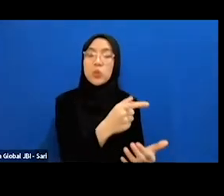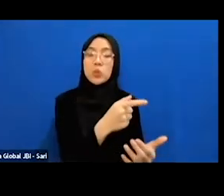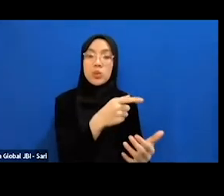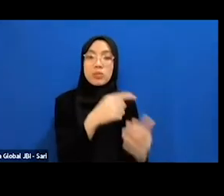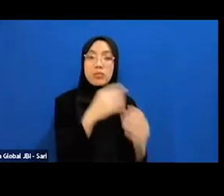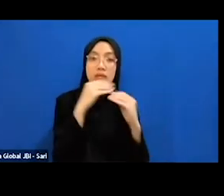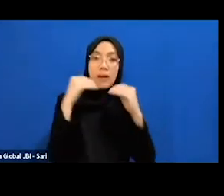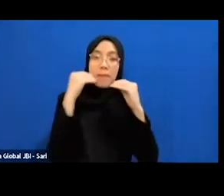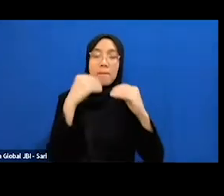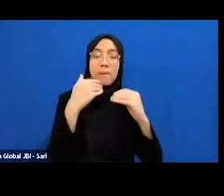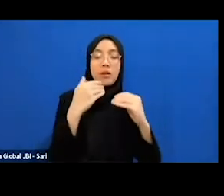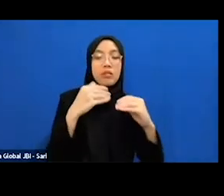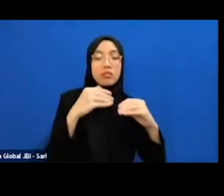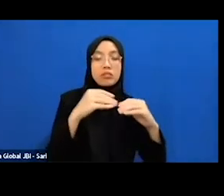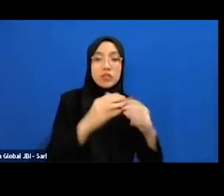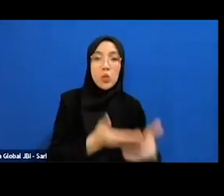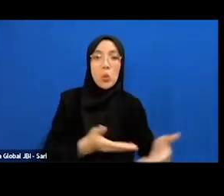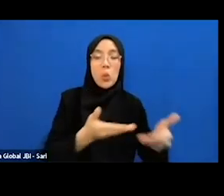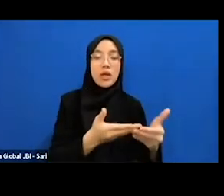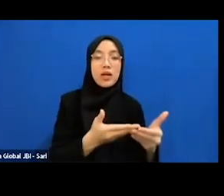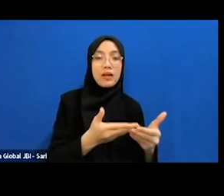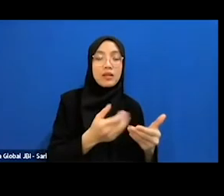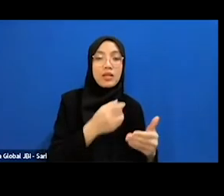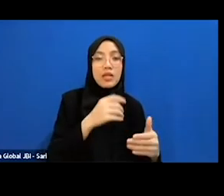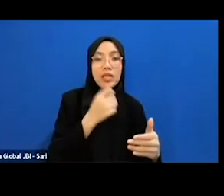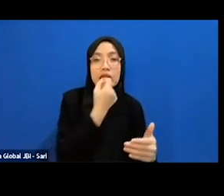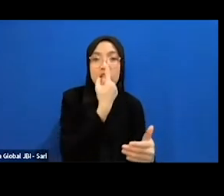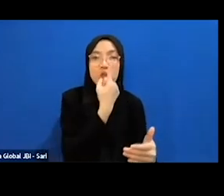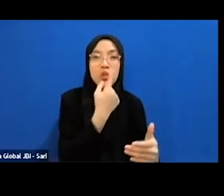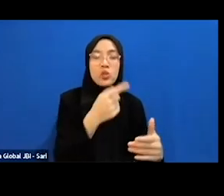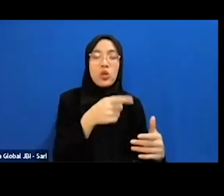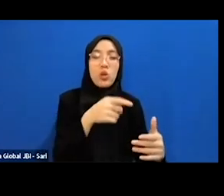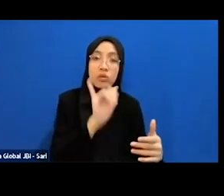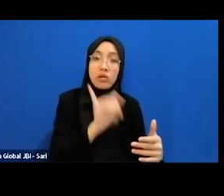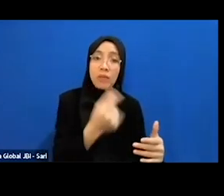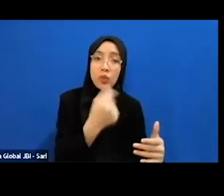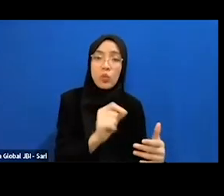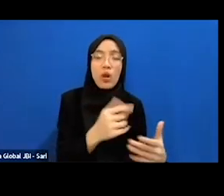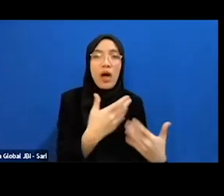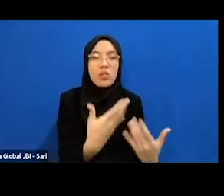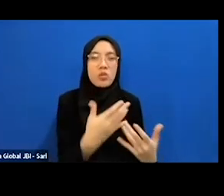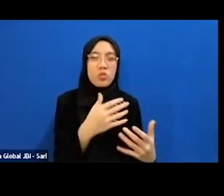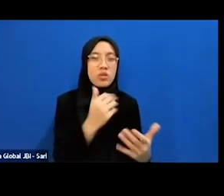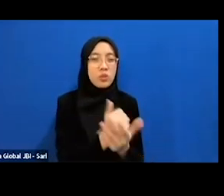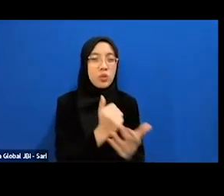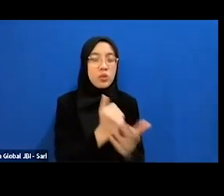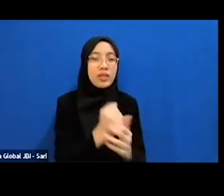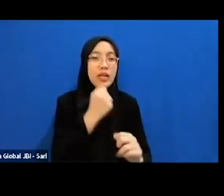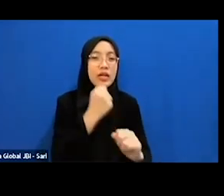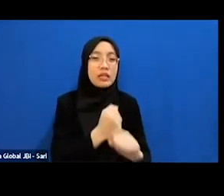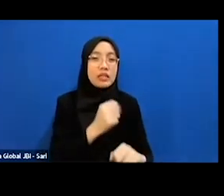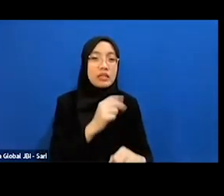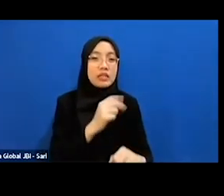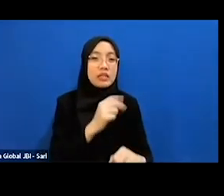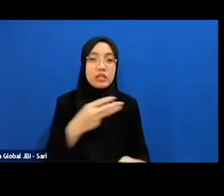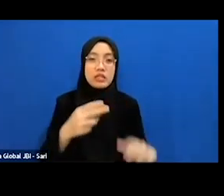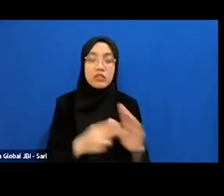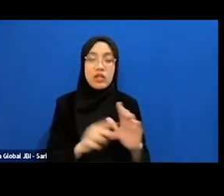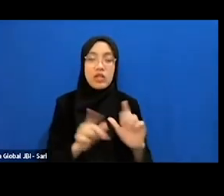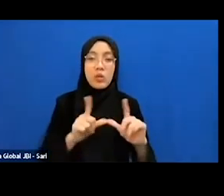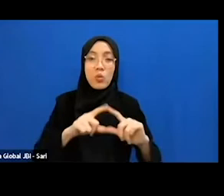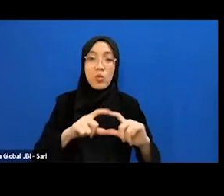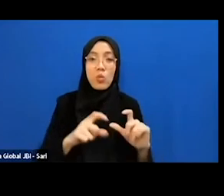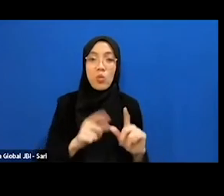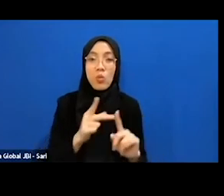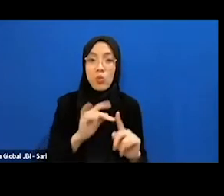produksi jauh atau ini adalah Grand watching Nah siapa yang bisa menjamin